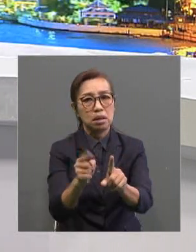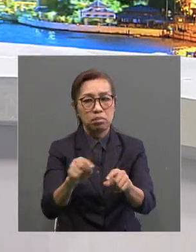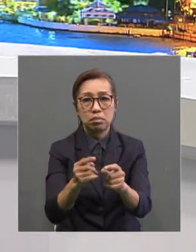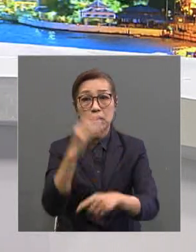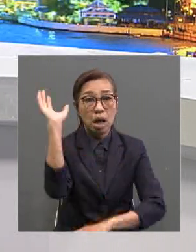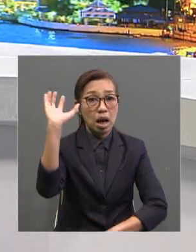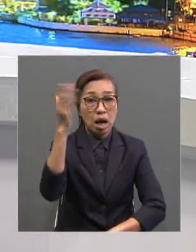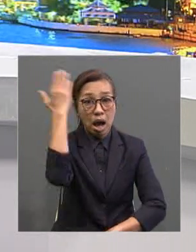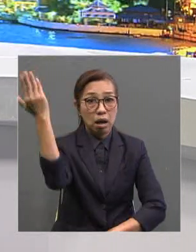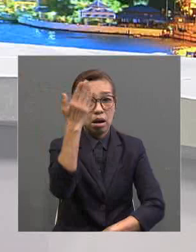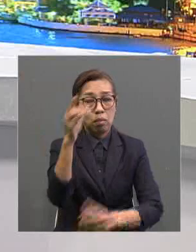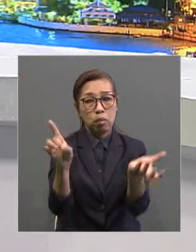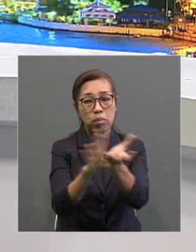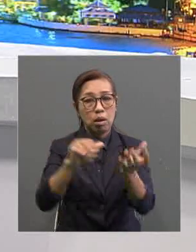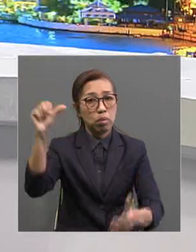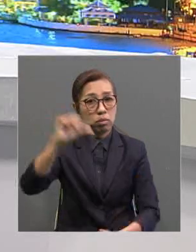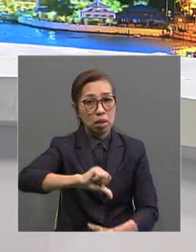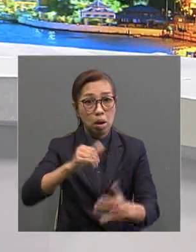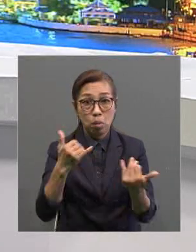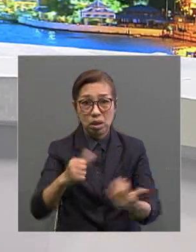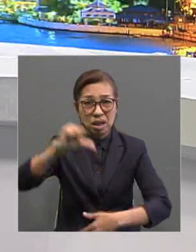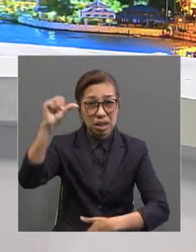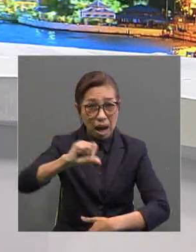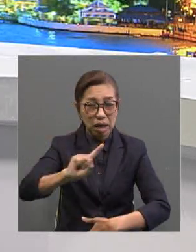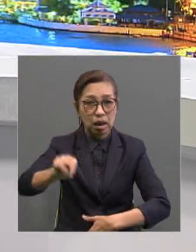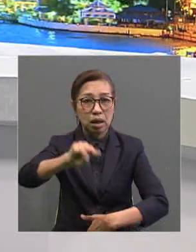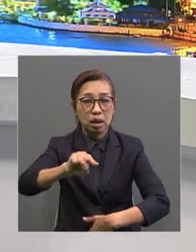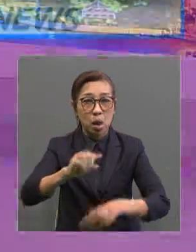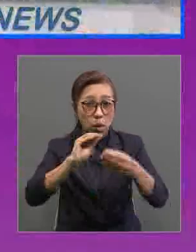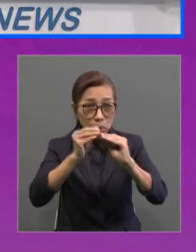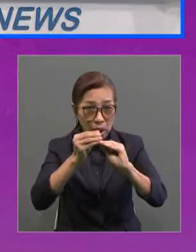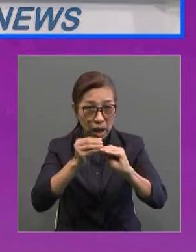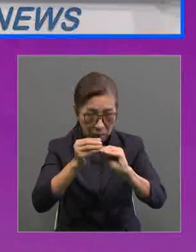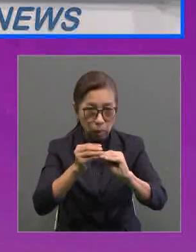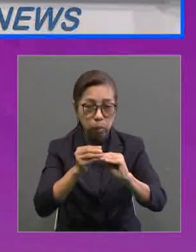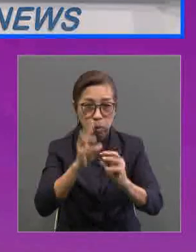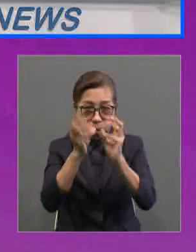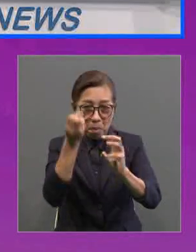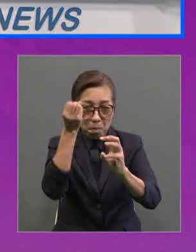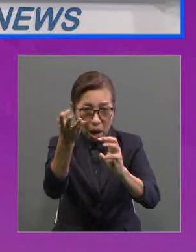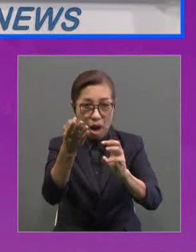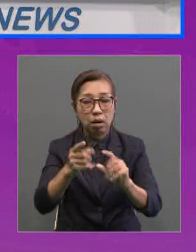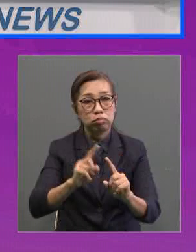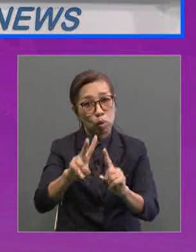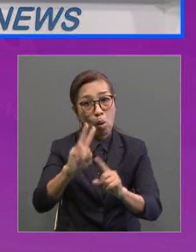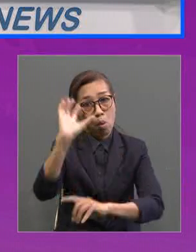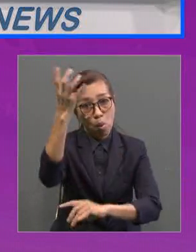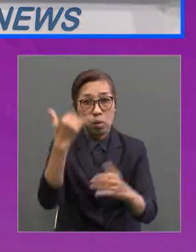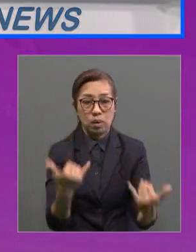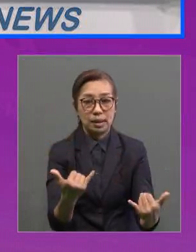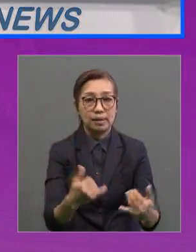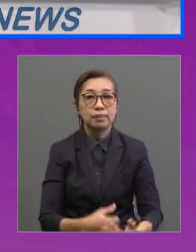คุณภาพอากาศนี่คือแย่มากวันนี้แย่ถึงขนาดที่ว่าตัวเลขสูงเป็นอันดับ 2ของโลกเลยนะครับ